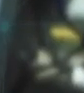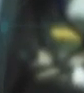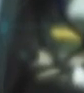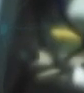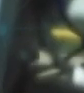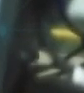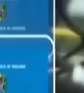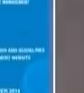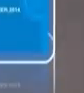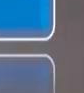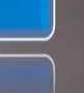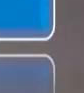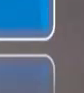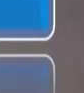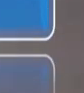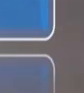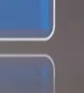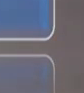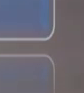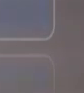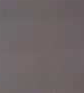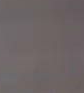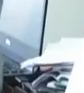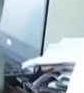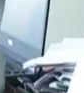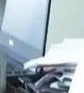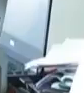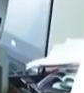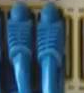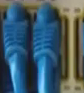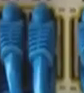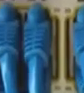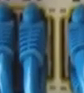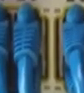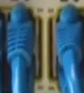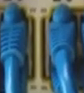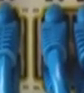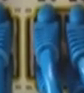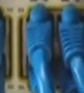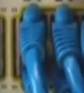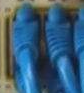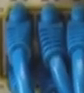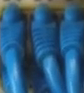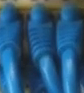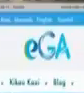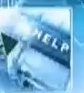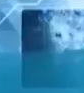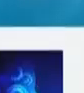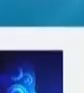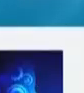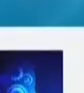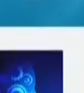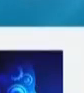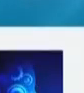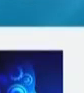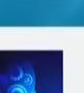miongozo, viwango na kanuni za serikali mtandao katika kuanzisha mifumo ya miundombinu ya tehama serikalini. Kwa taarifa